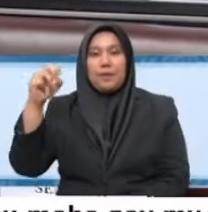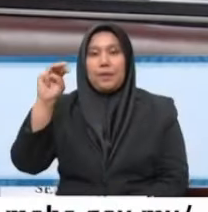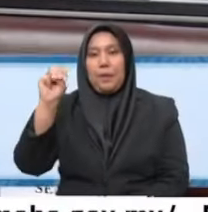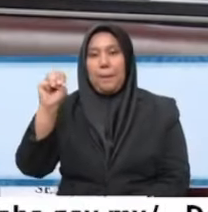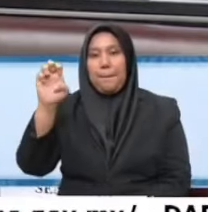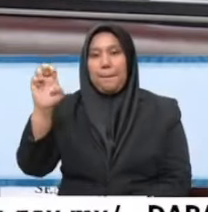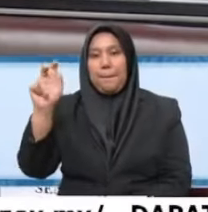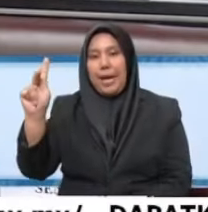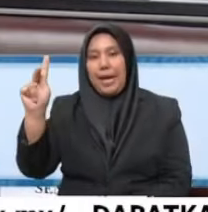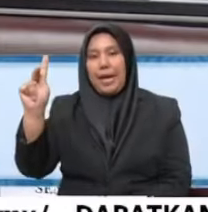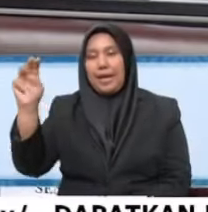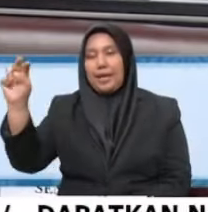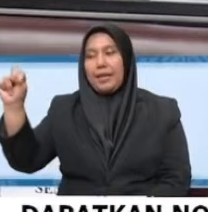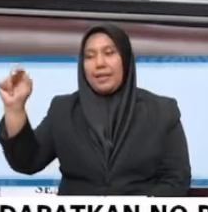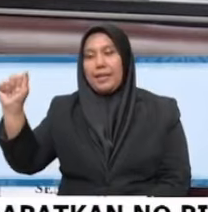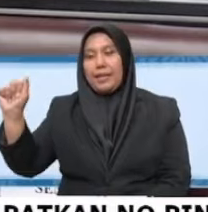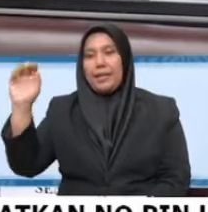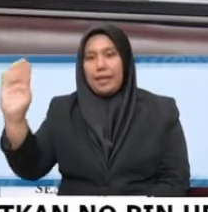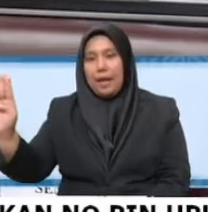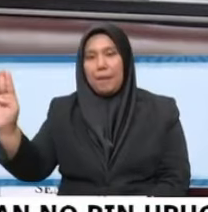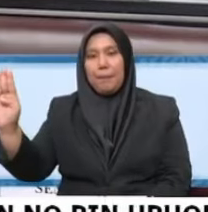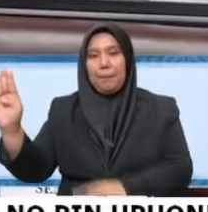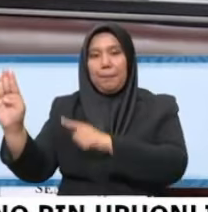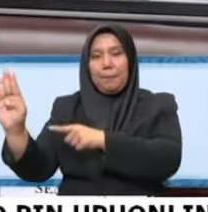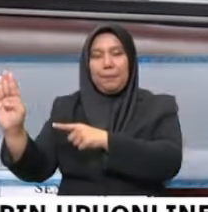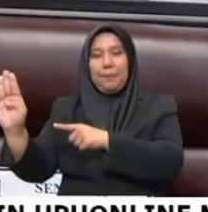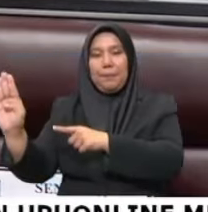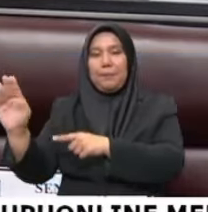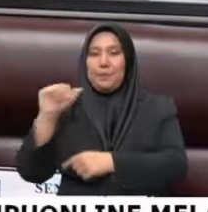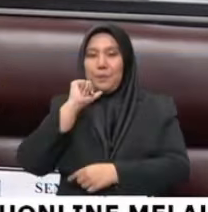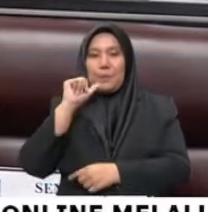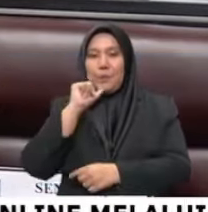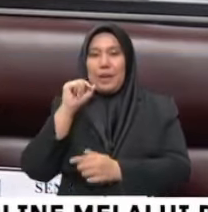Magnet. Magnet ni Zainab lah.